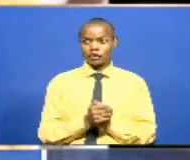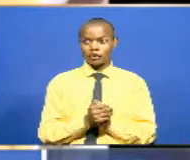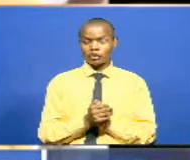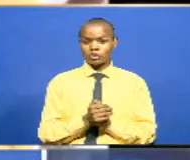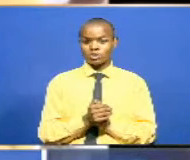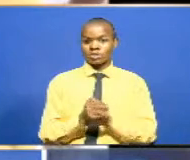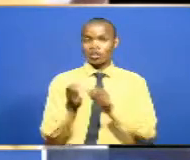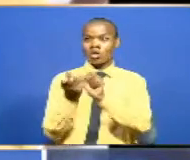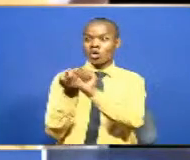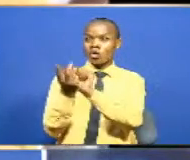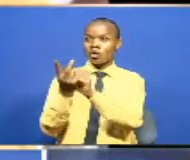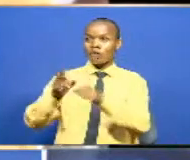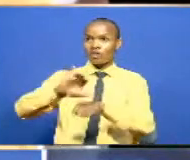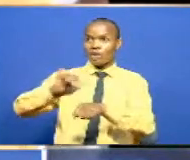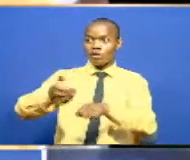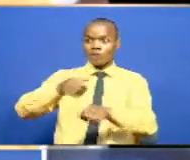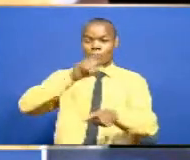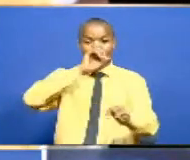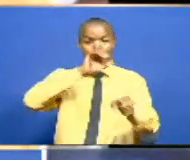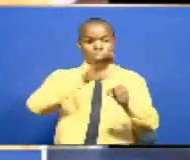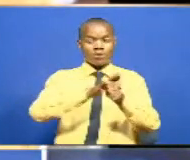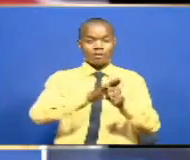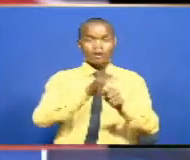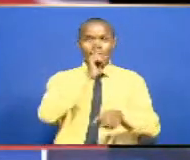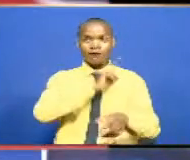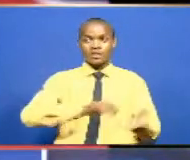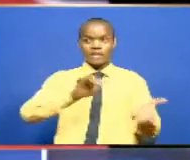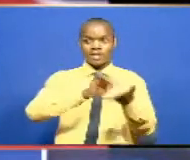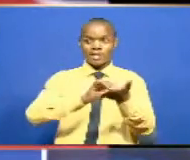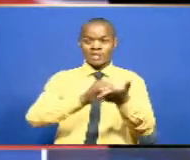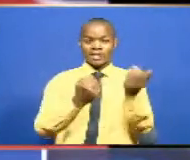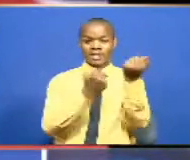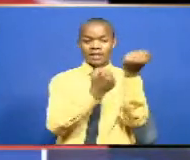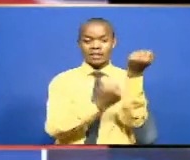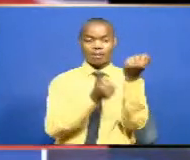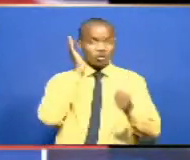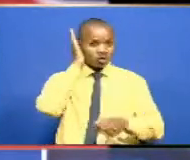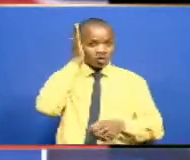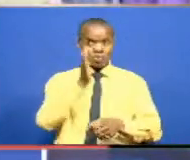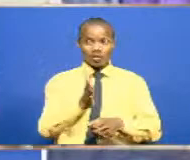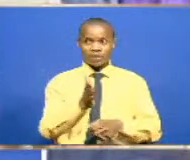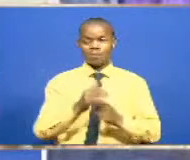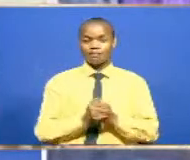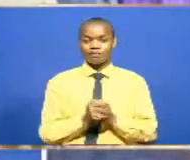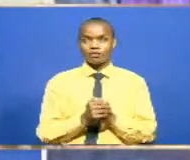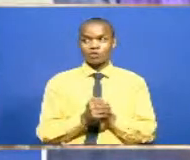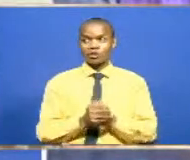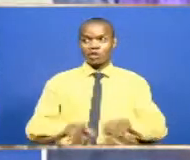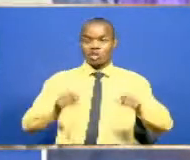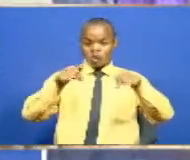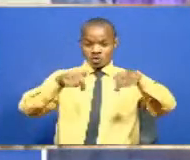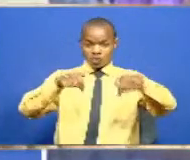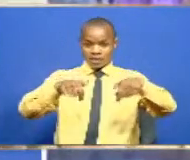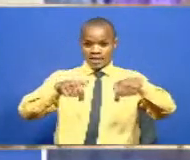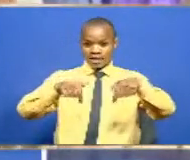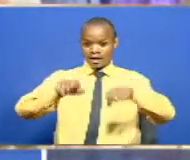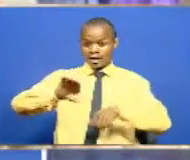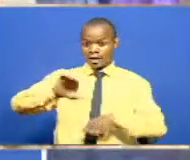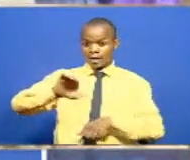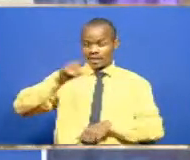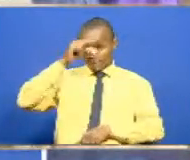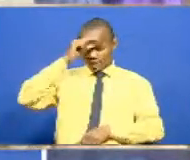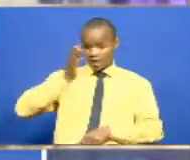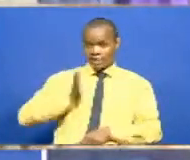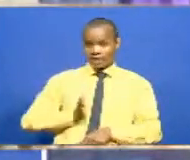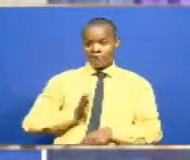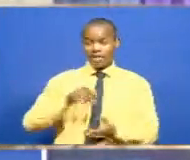zaidi yameahidi kuunga mkono mswada huo utakapowasilishwa hapo kesho. Hivi leo gavana wa kaunti ya Makueni Kivutha